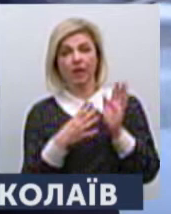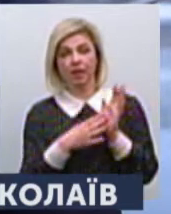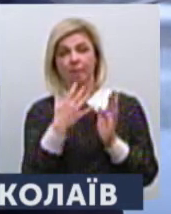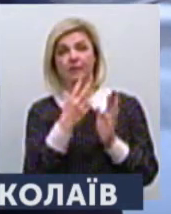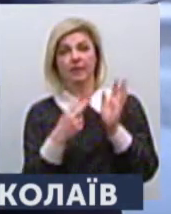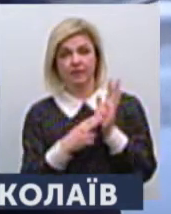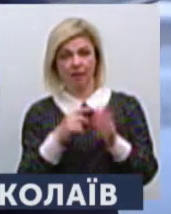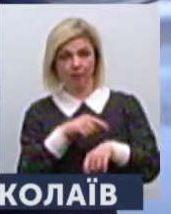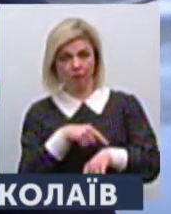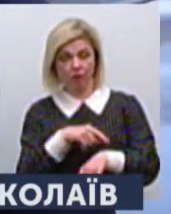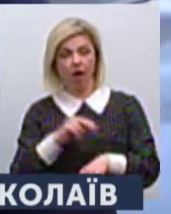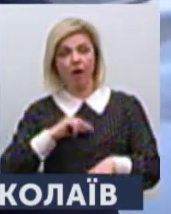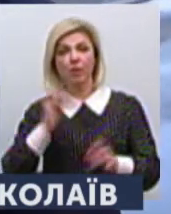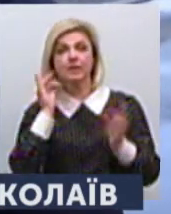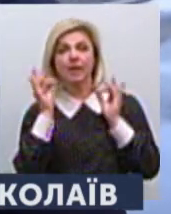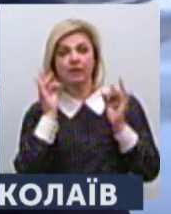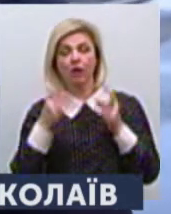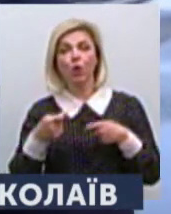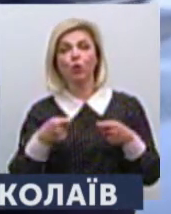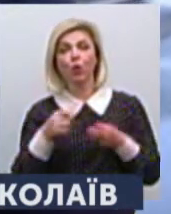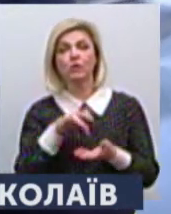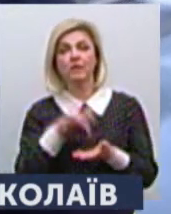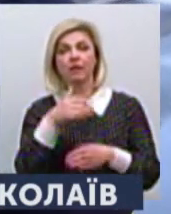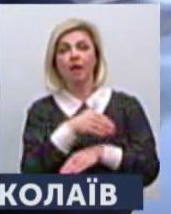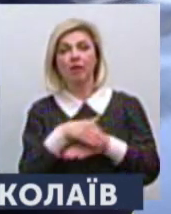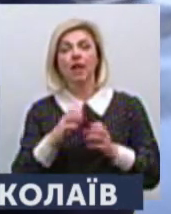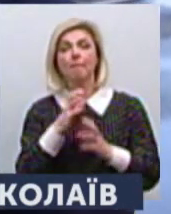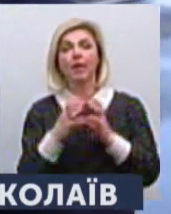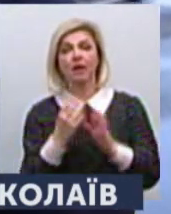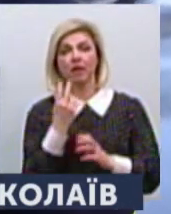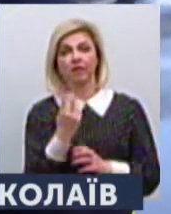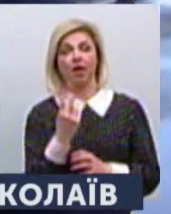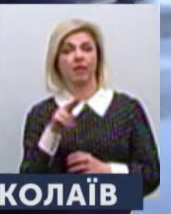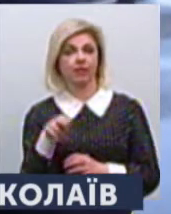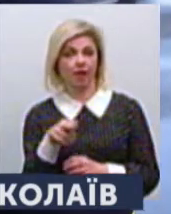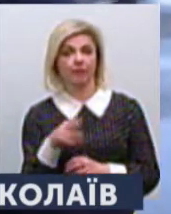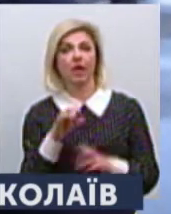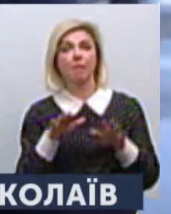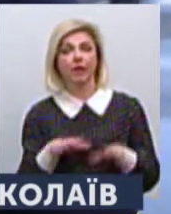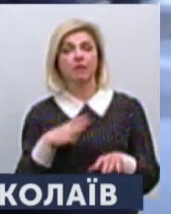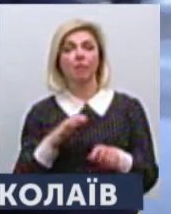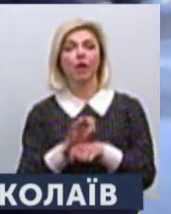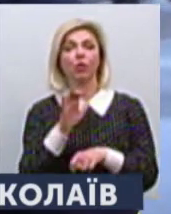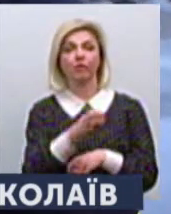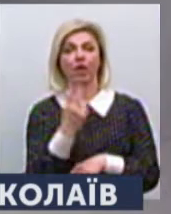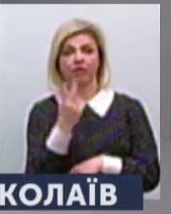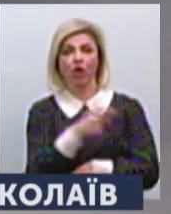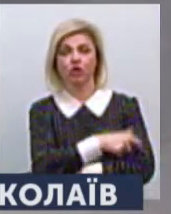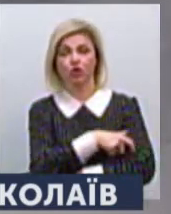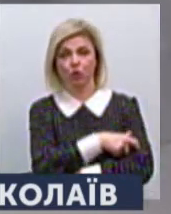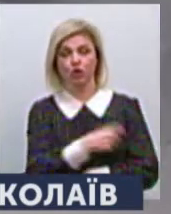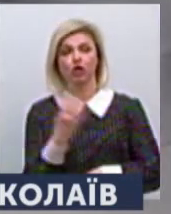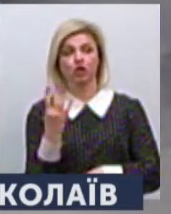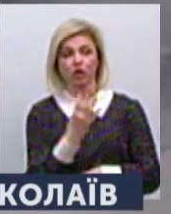хвилині спрацювала сигналізація у торговому центрі за адресою Мира 2Д. На місце було відправлено 2 чергових карула 4-ту